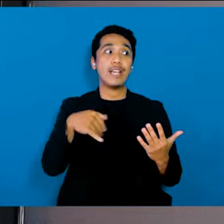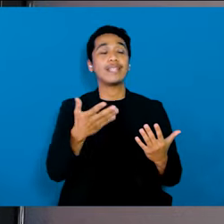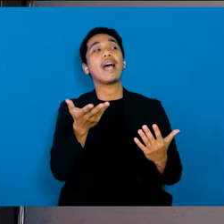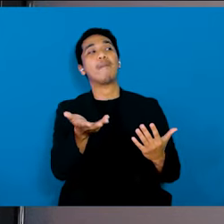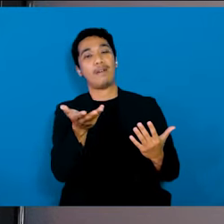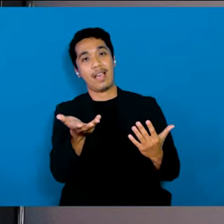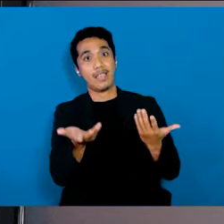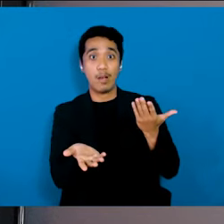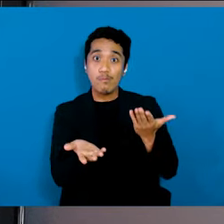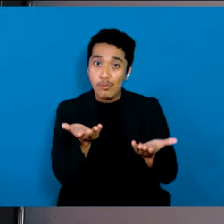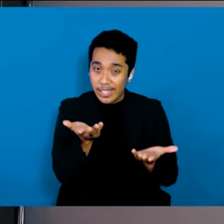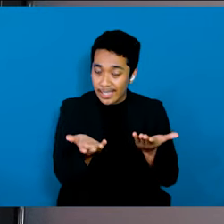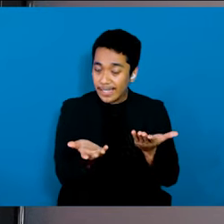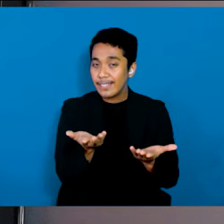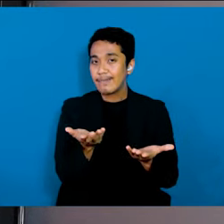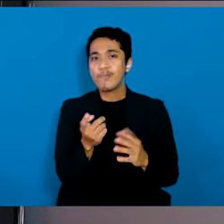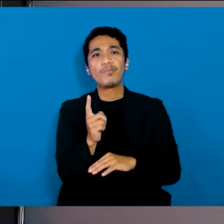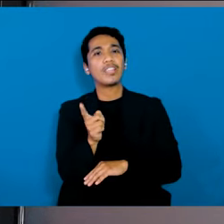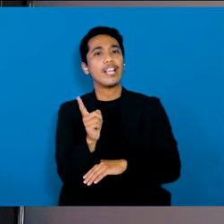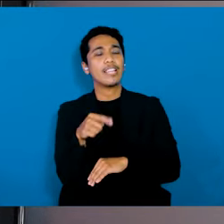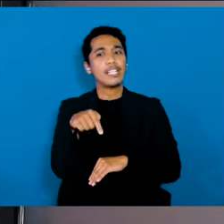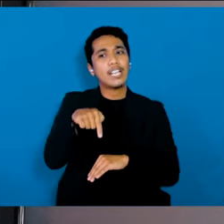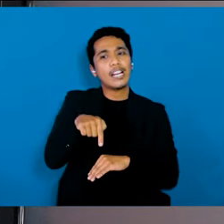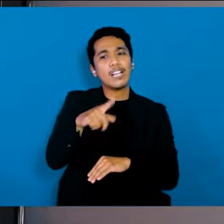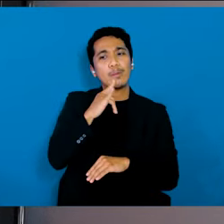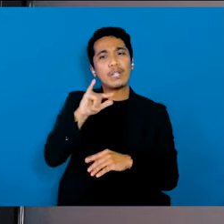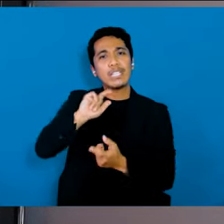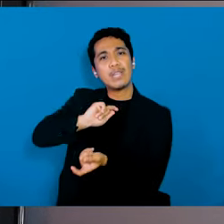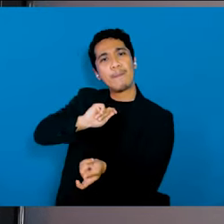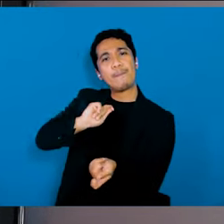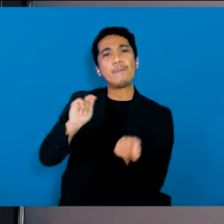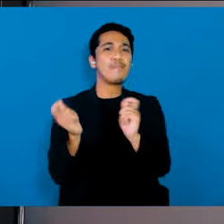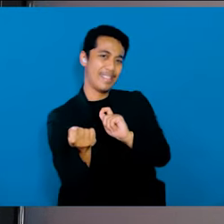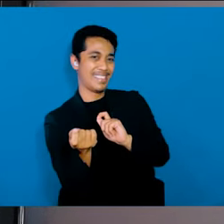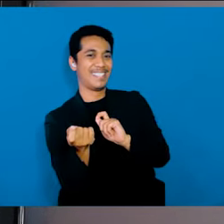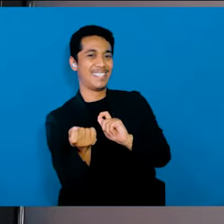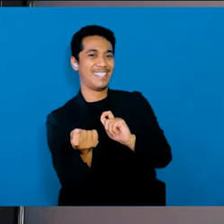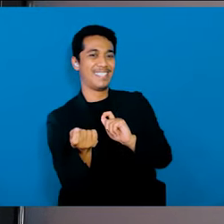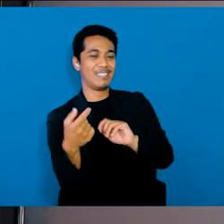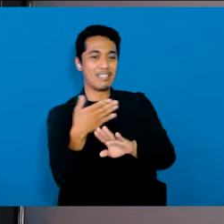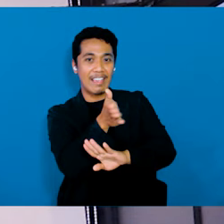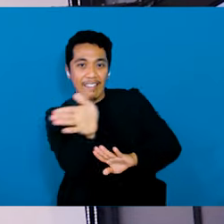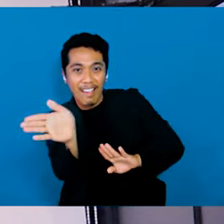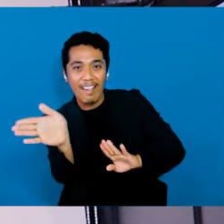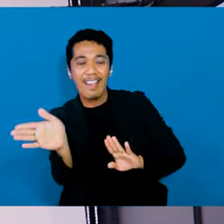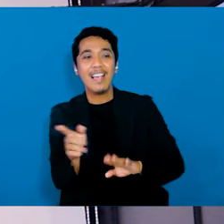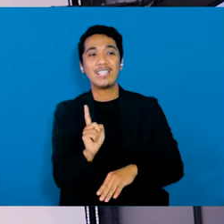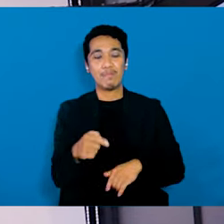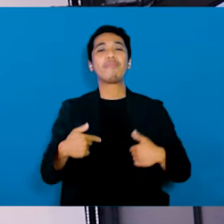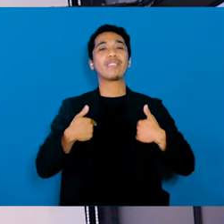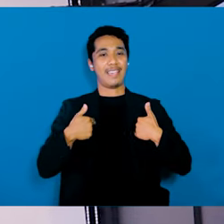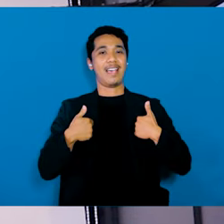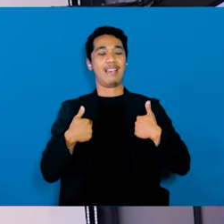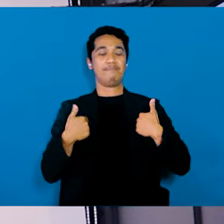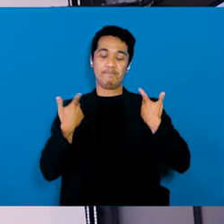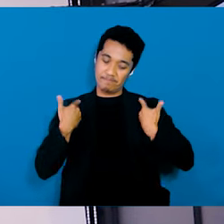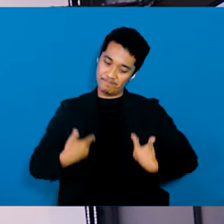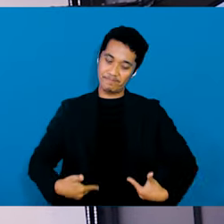gitu enggak? Yang mungkin ternyata sekarang kok berbelok gitu. Karena kalau saya ya, saya